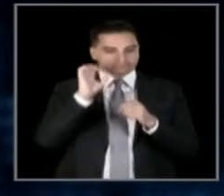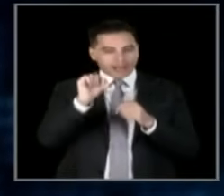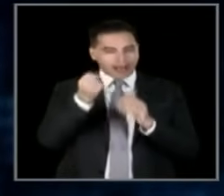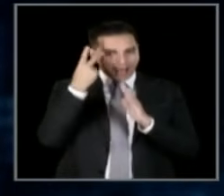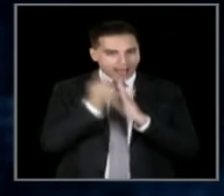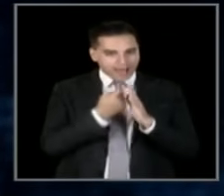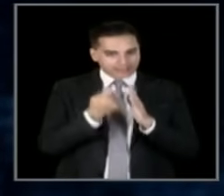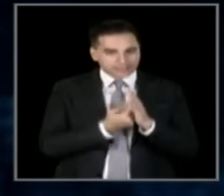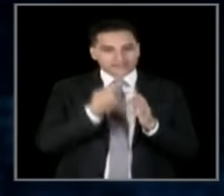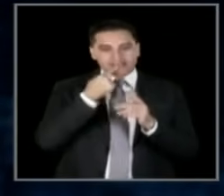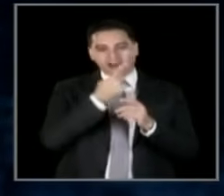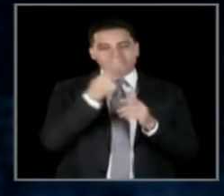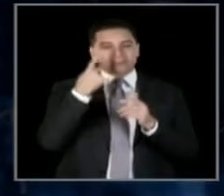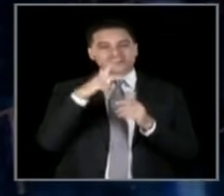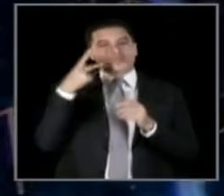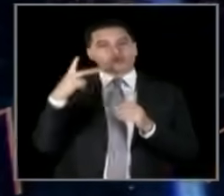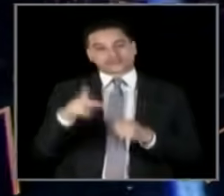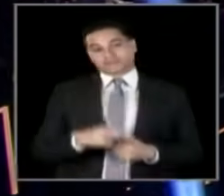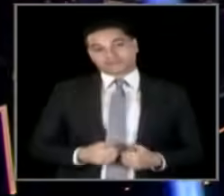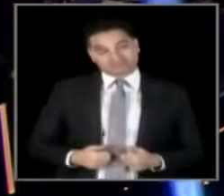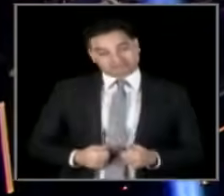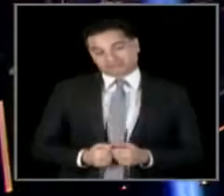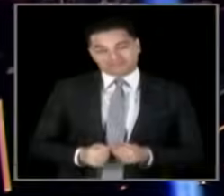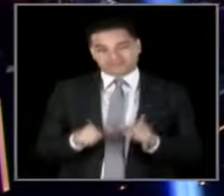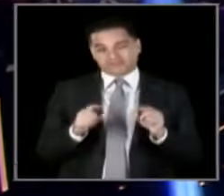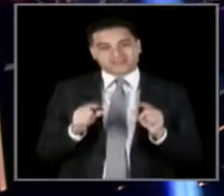لعام 2022.